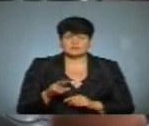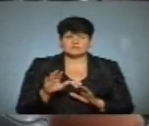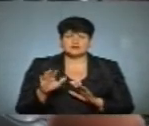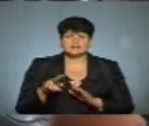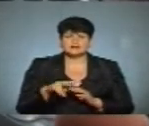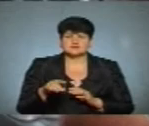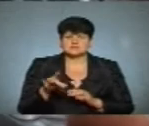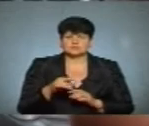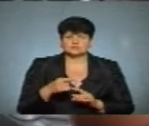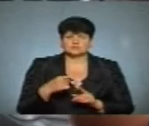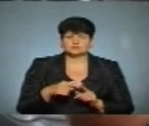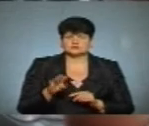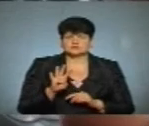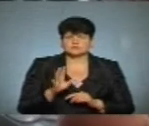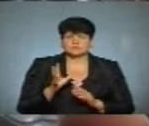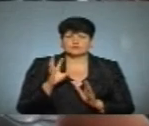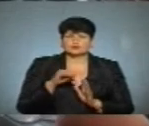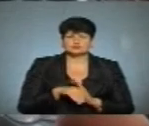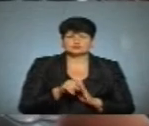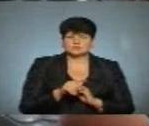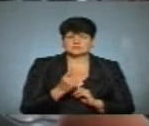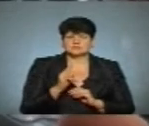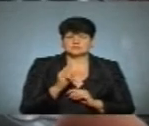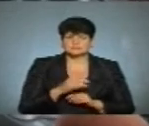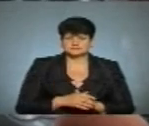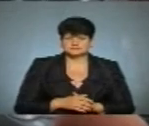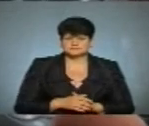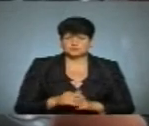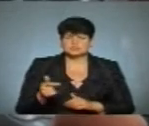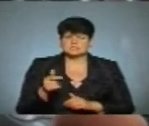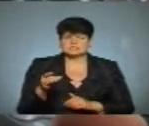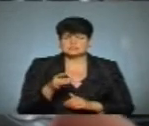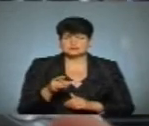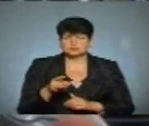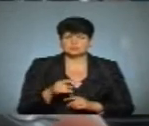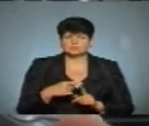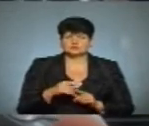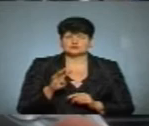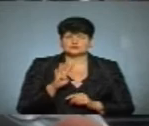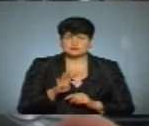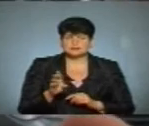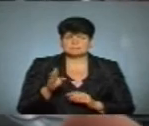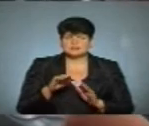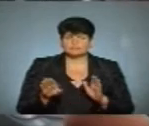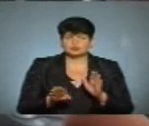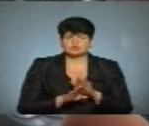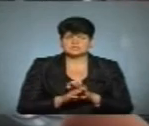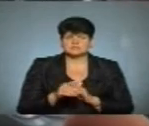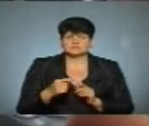район 4 випадки, в тому числі 1 дитина, Гусятинський 4, Підволочиський